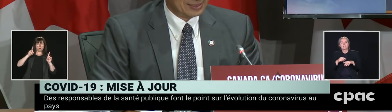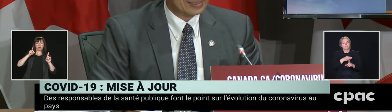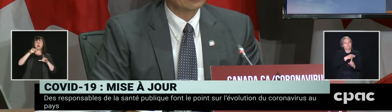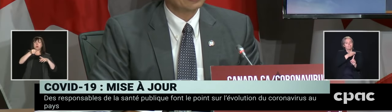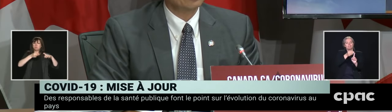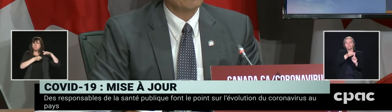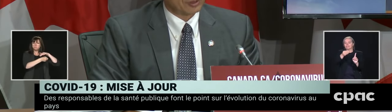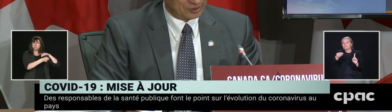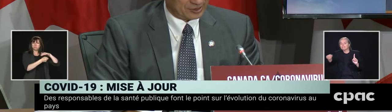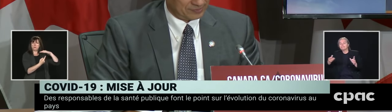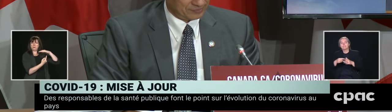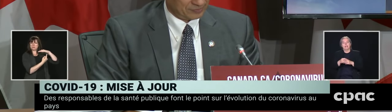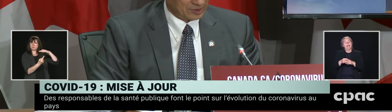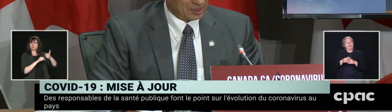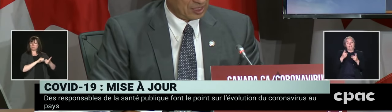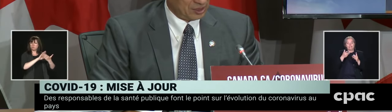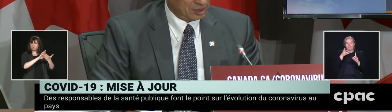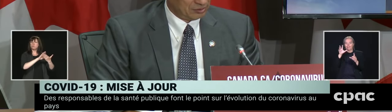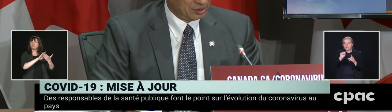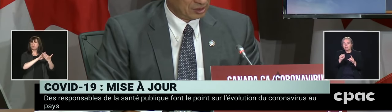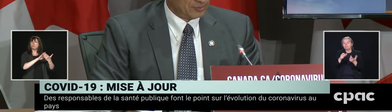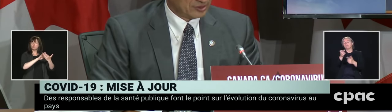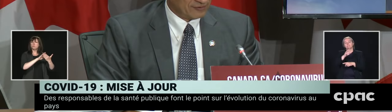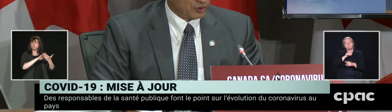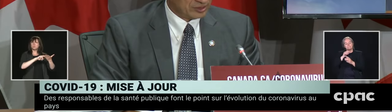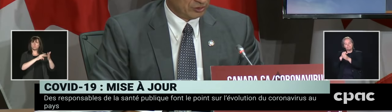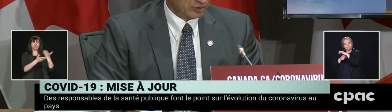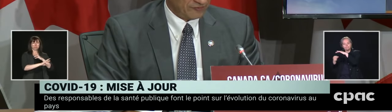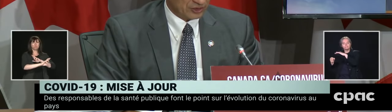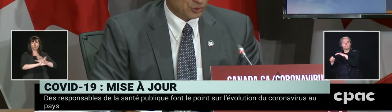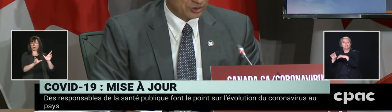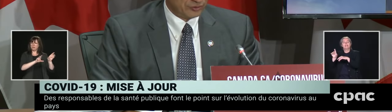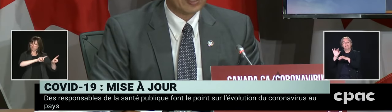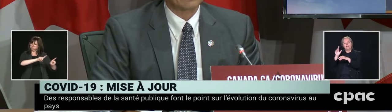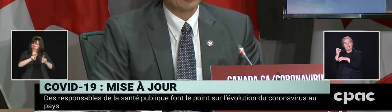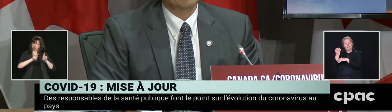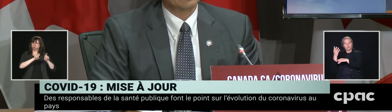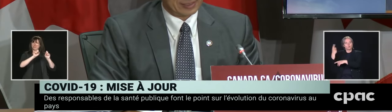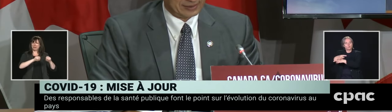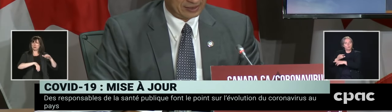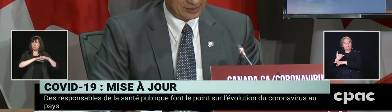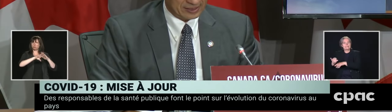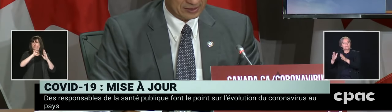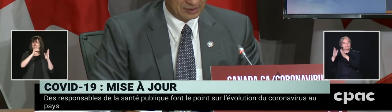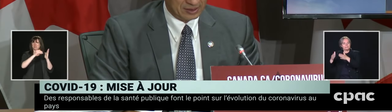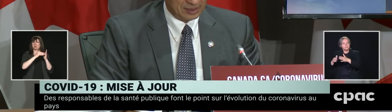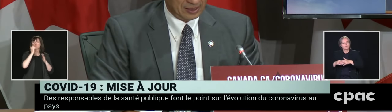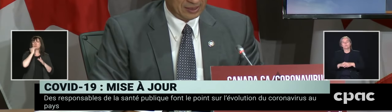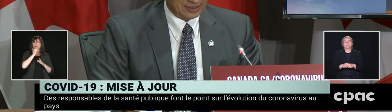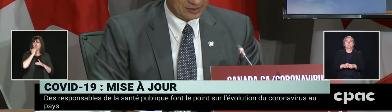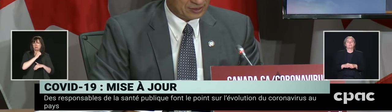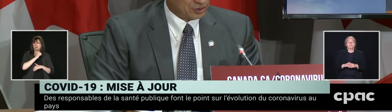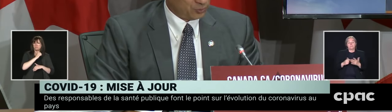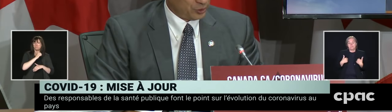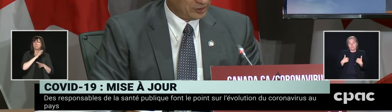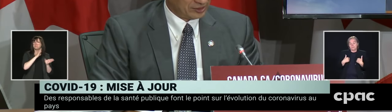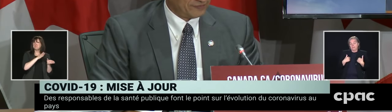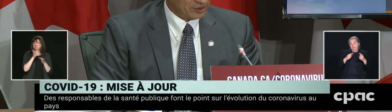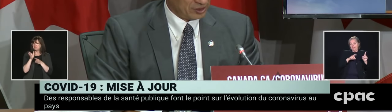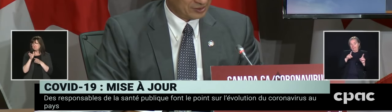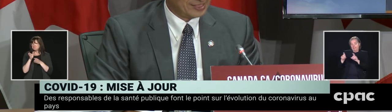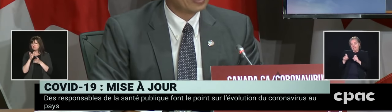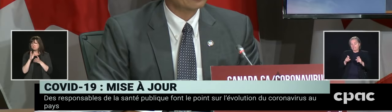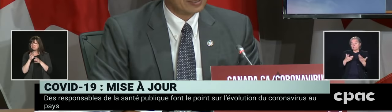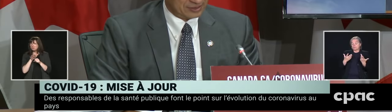cerner le virus. Alors, comment savoir si nous effectuons suffisamment de tests? Il existe un point